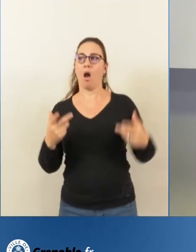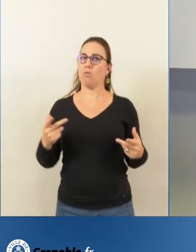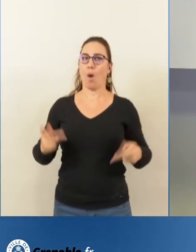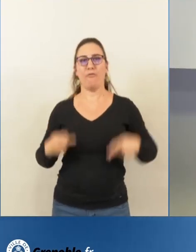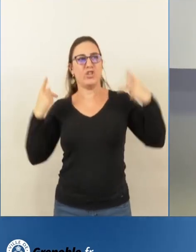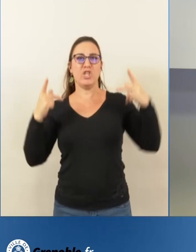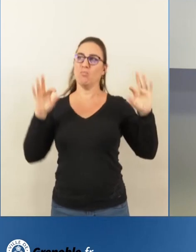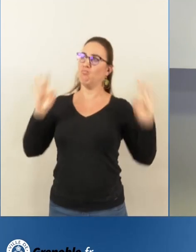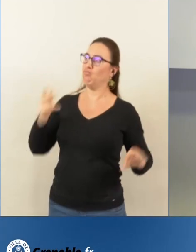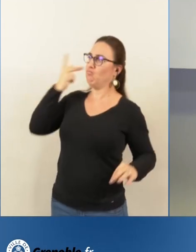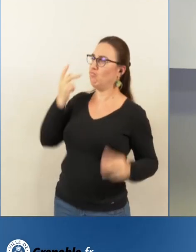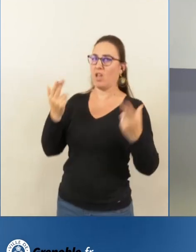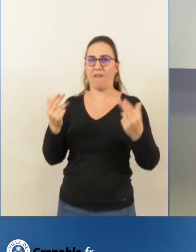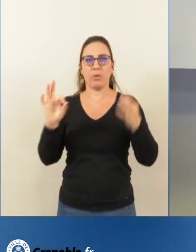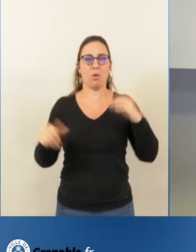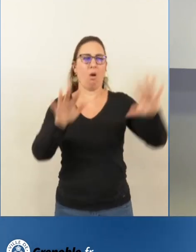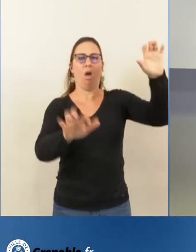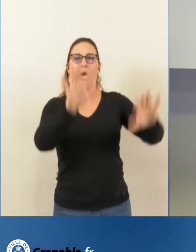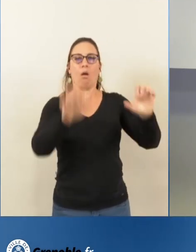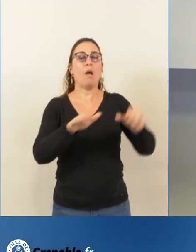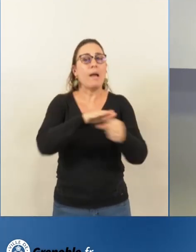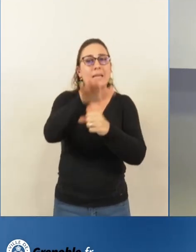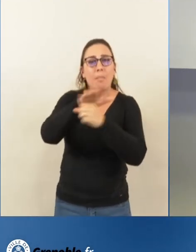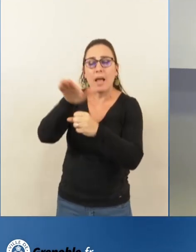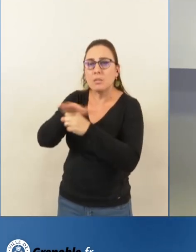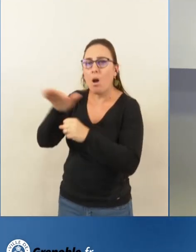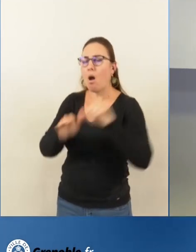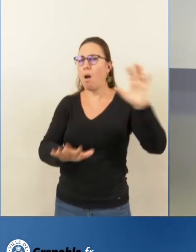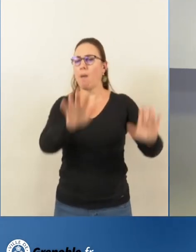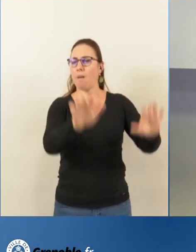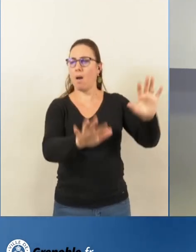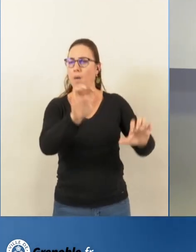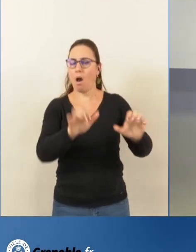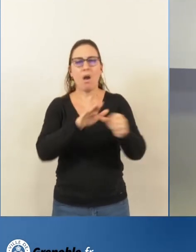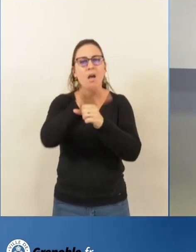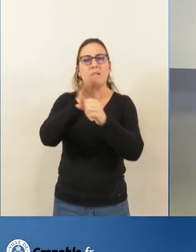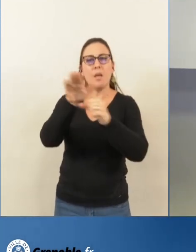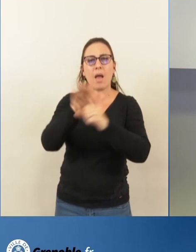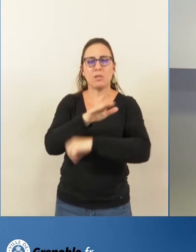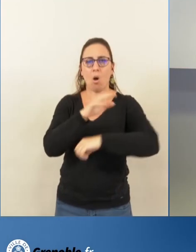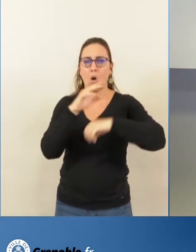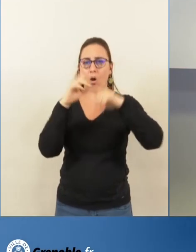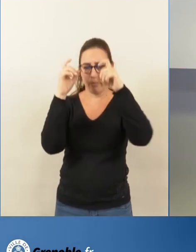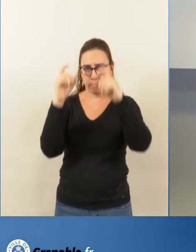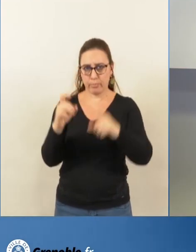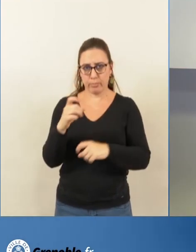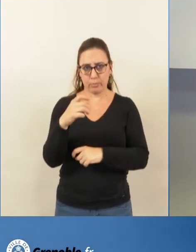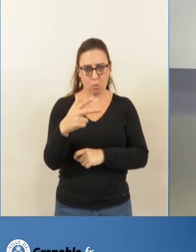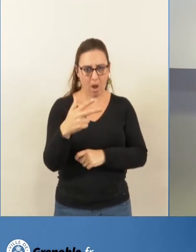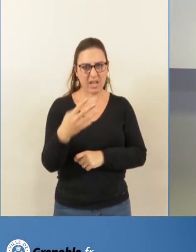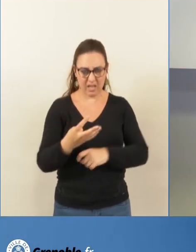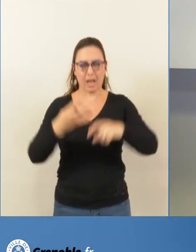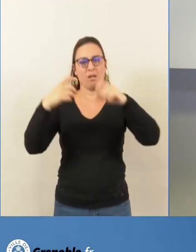le rappelle les déplacements des déplacements ont été divisés par 3 ou 4